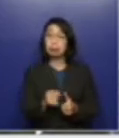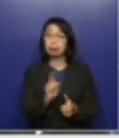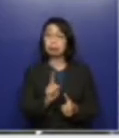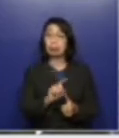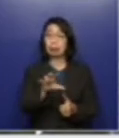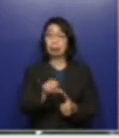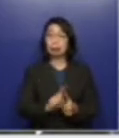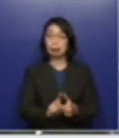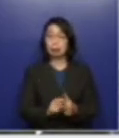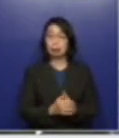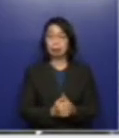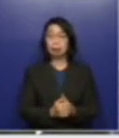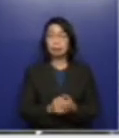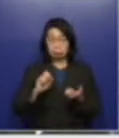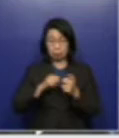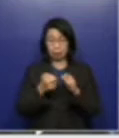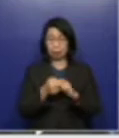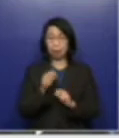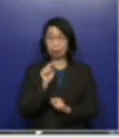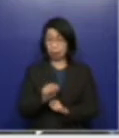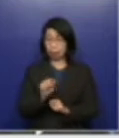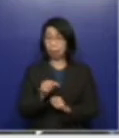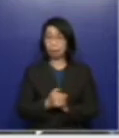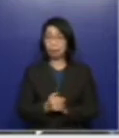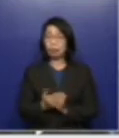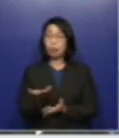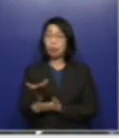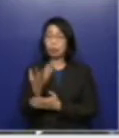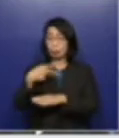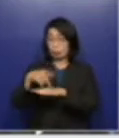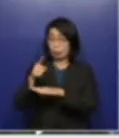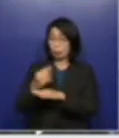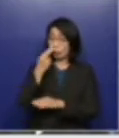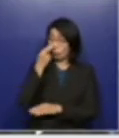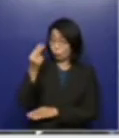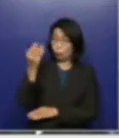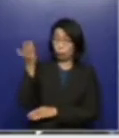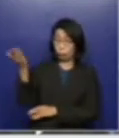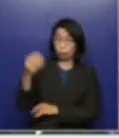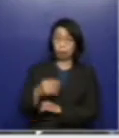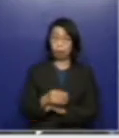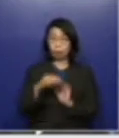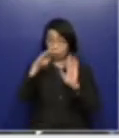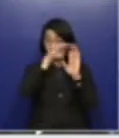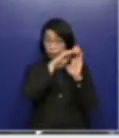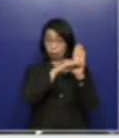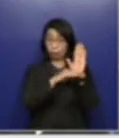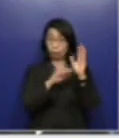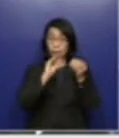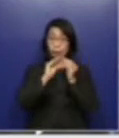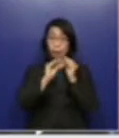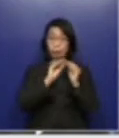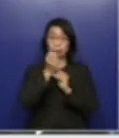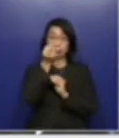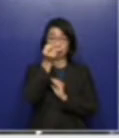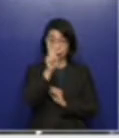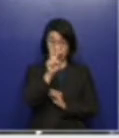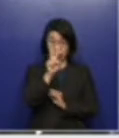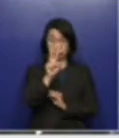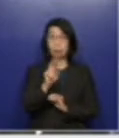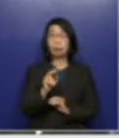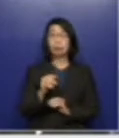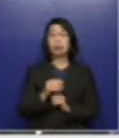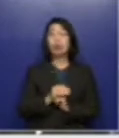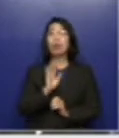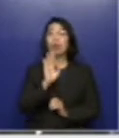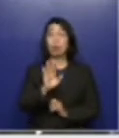องนี้เนี่ยถ้าท่านประธานดูข้อกำหนดข้อที่12ของสบค.นะครับ